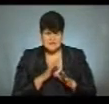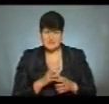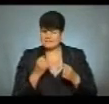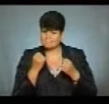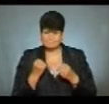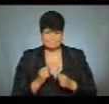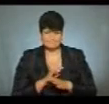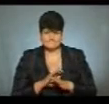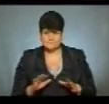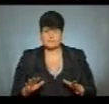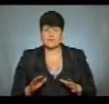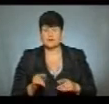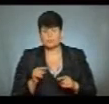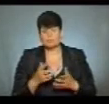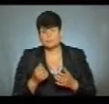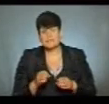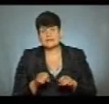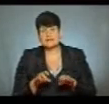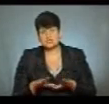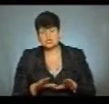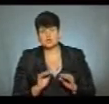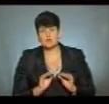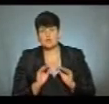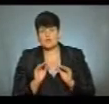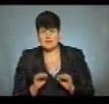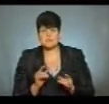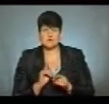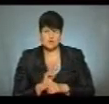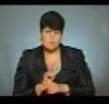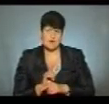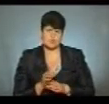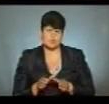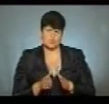розумієте? Не витримує. І тому було прийнято рішення, щоб покласти, нормально